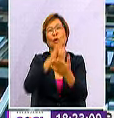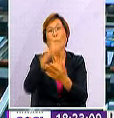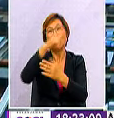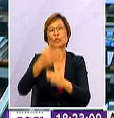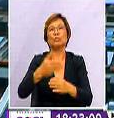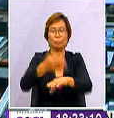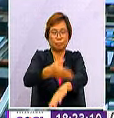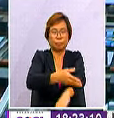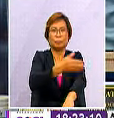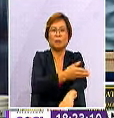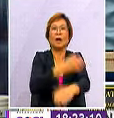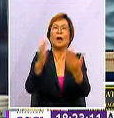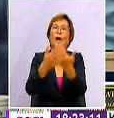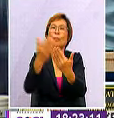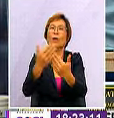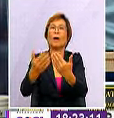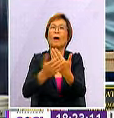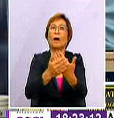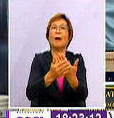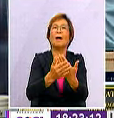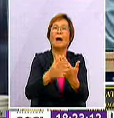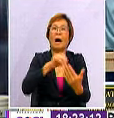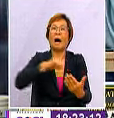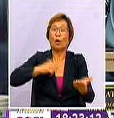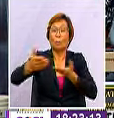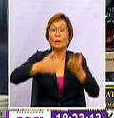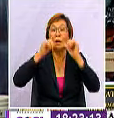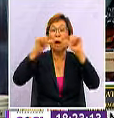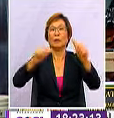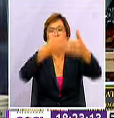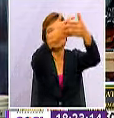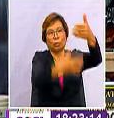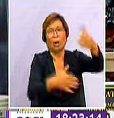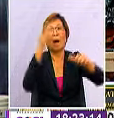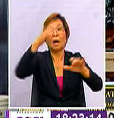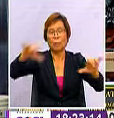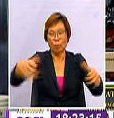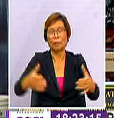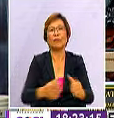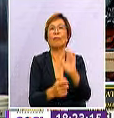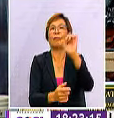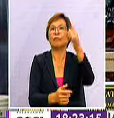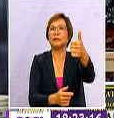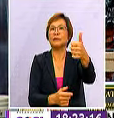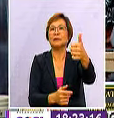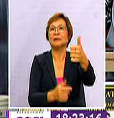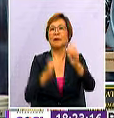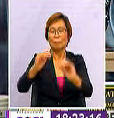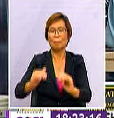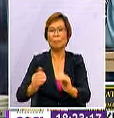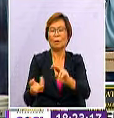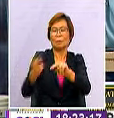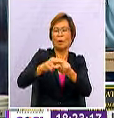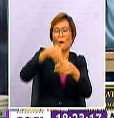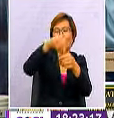Bagi menambah baik kemudahan anggota perkhidmatan awam, inisiatif berikut akan dilaksanakan. Pertama, menaikkan